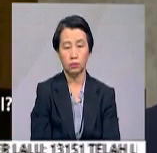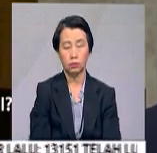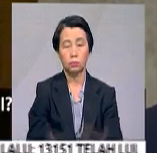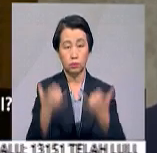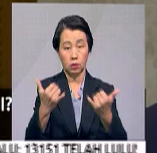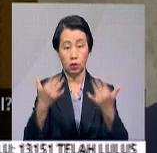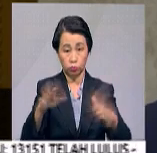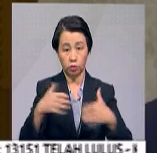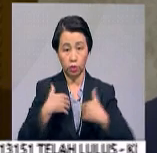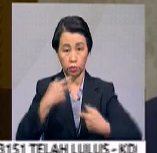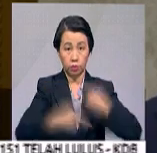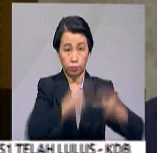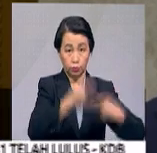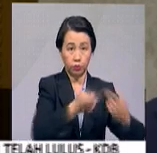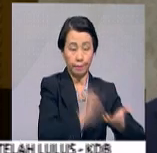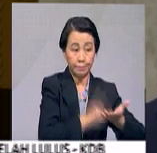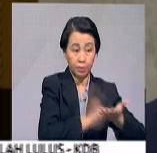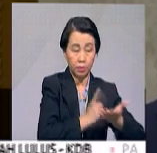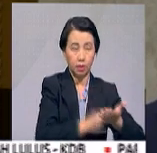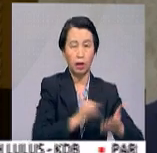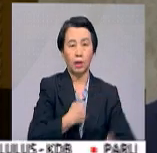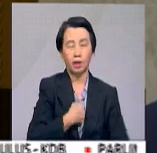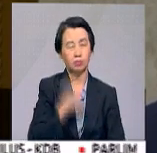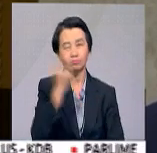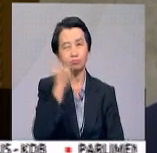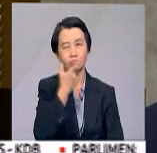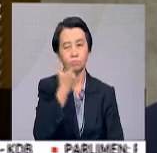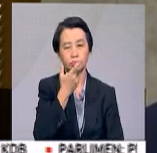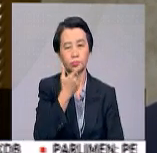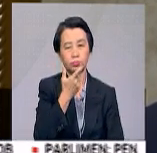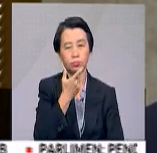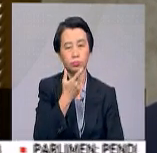Sekarang dah ada proses pembincangan, tapi I don't wanna